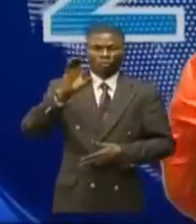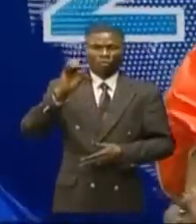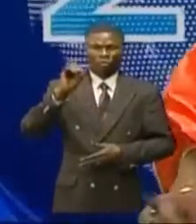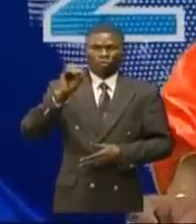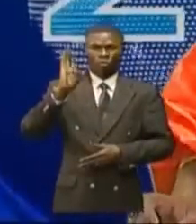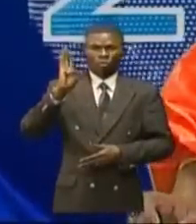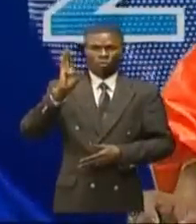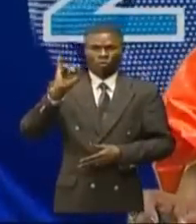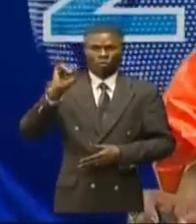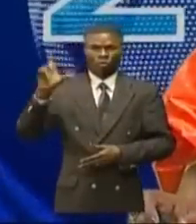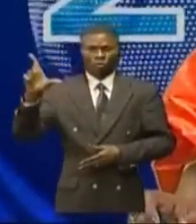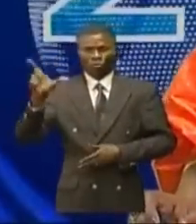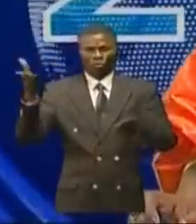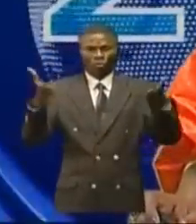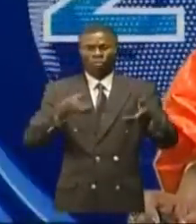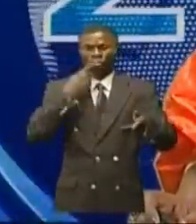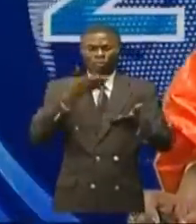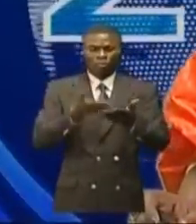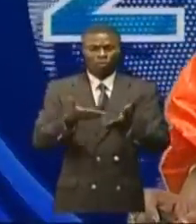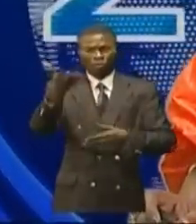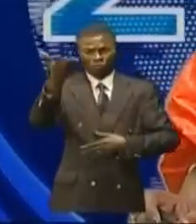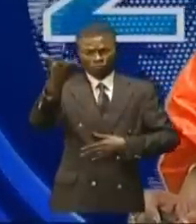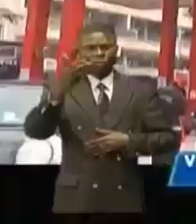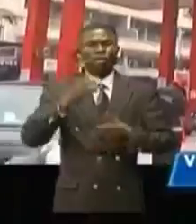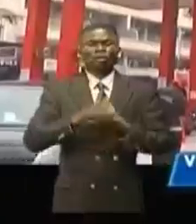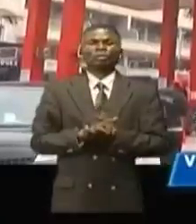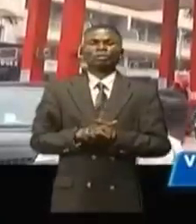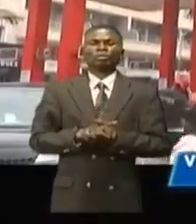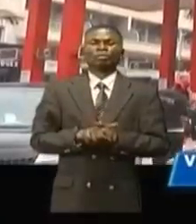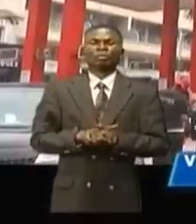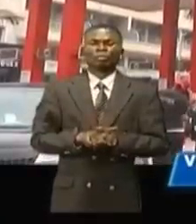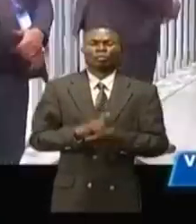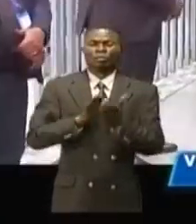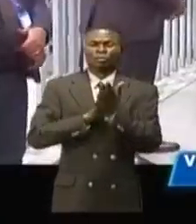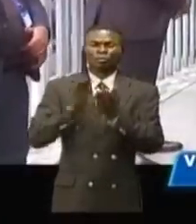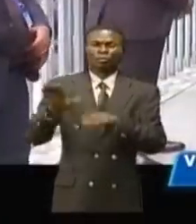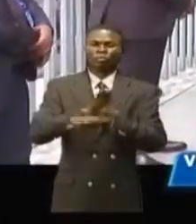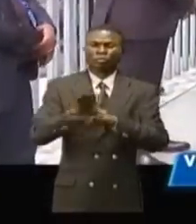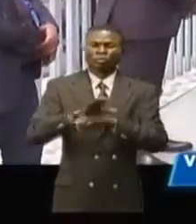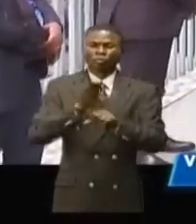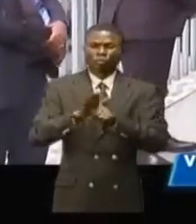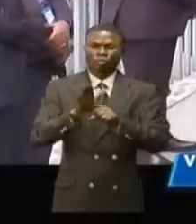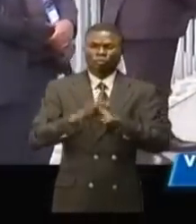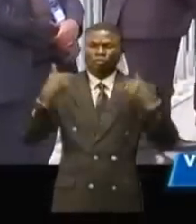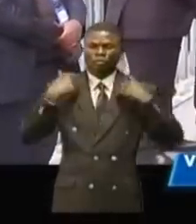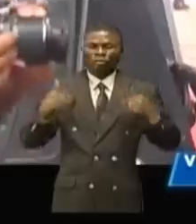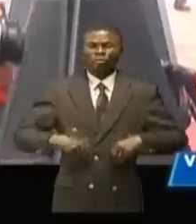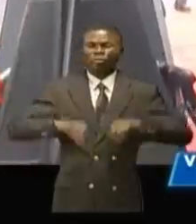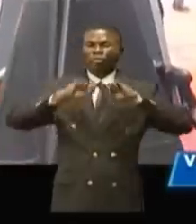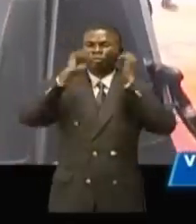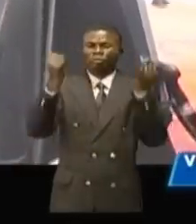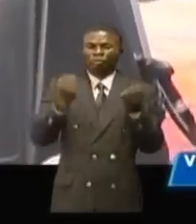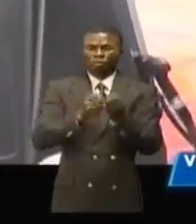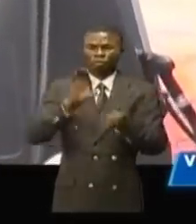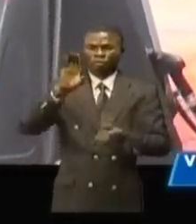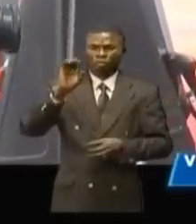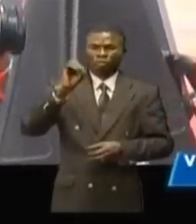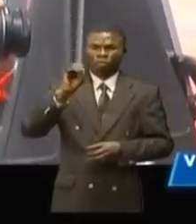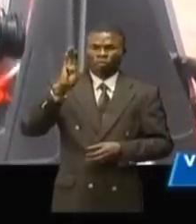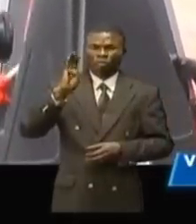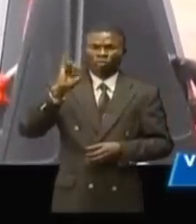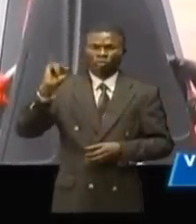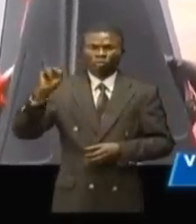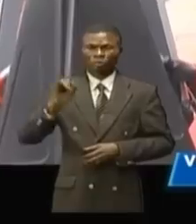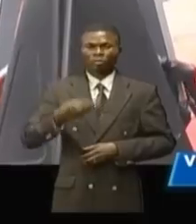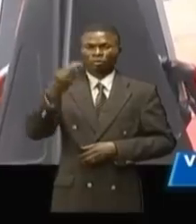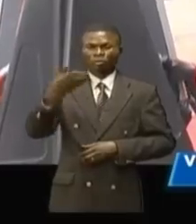tâche. Francine Atomissi et Bijou Ekamba. Préoccupé par la santé de la société d'État Kobil et de sa capacité de livrer